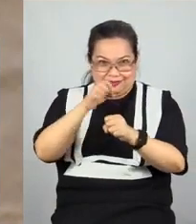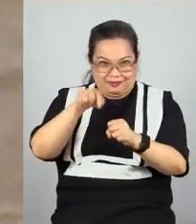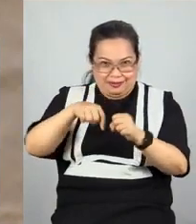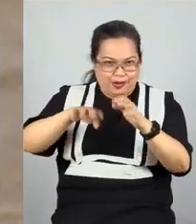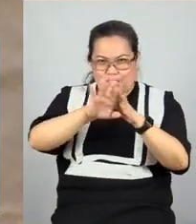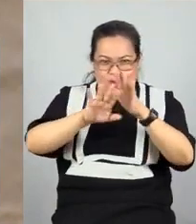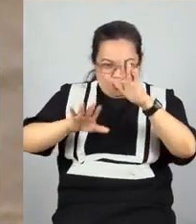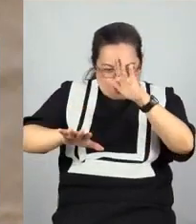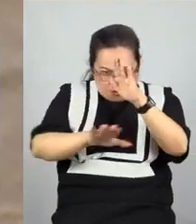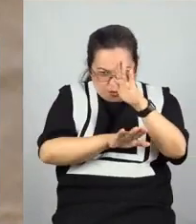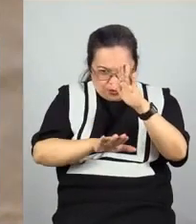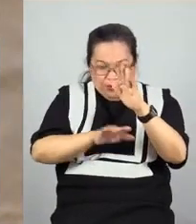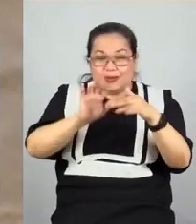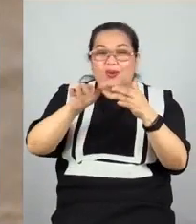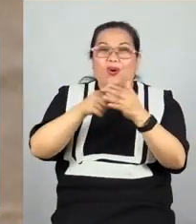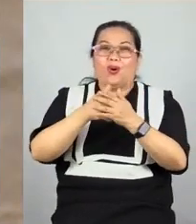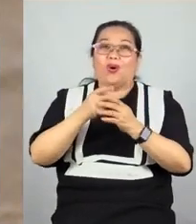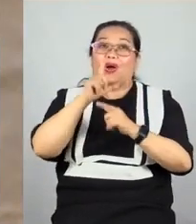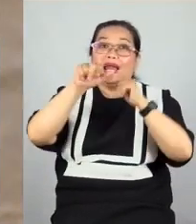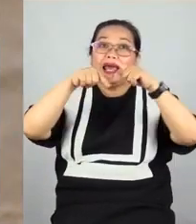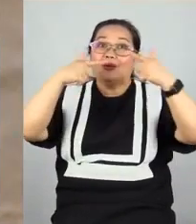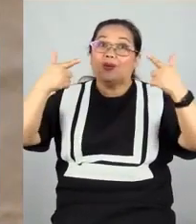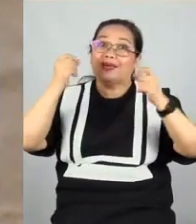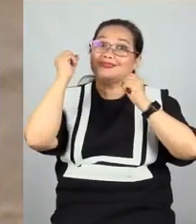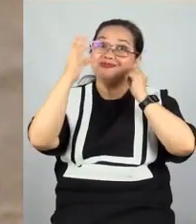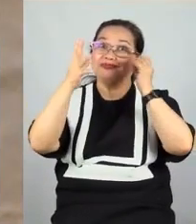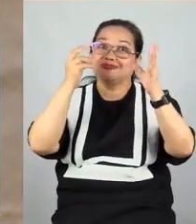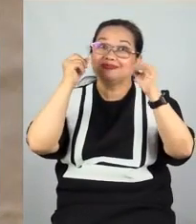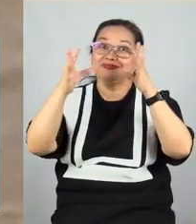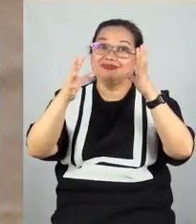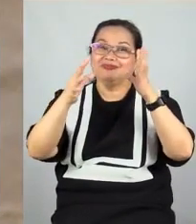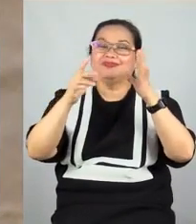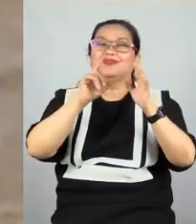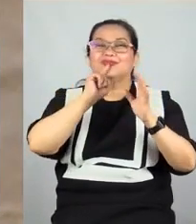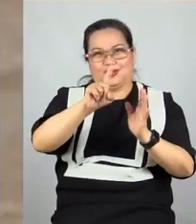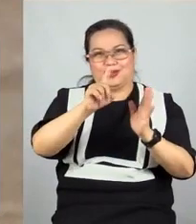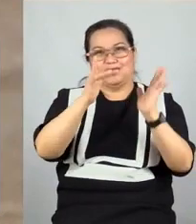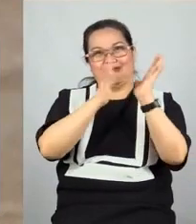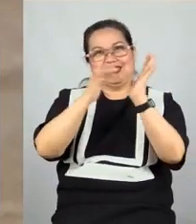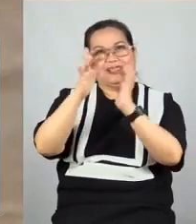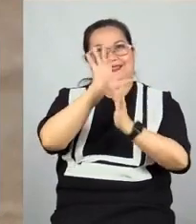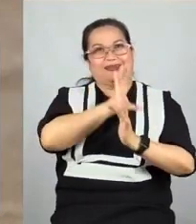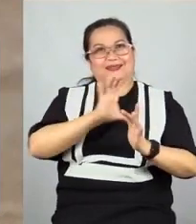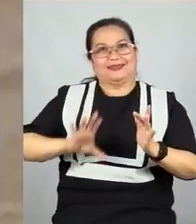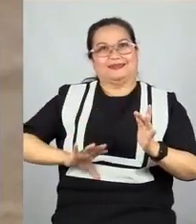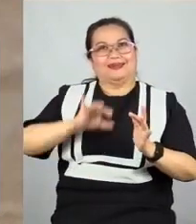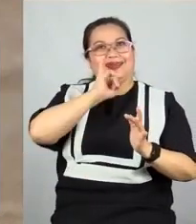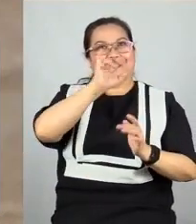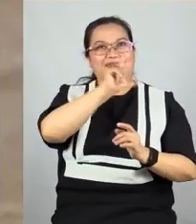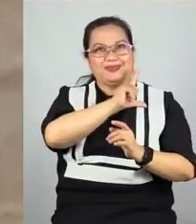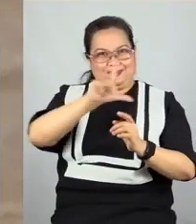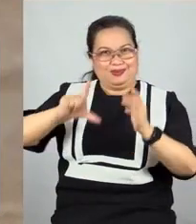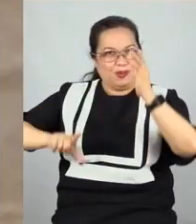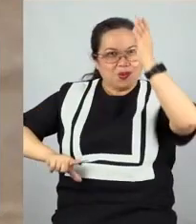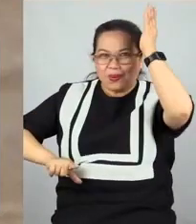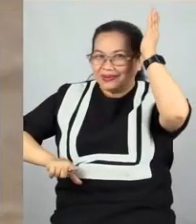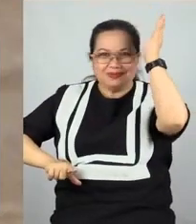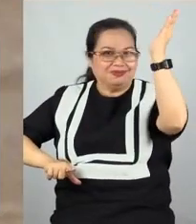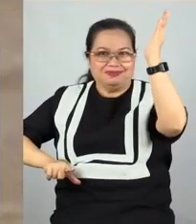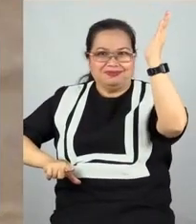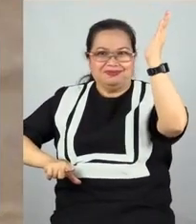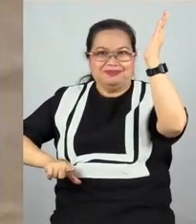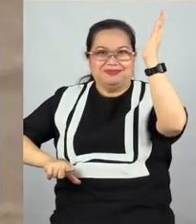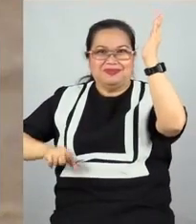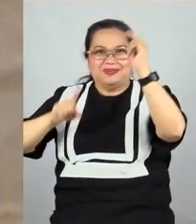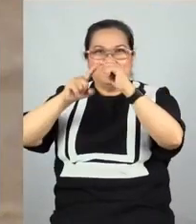and every tongue confess that Jesus Christ is Lord,